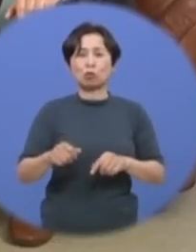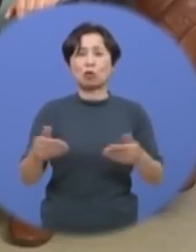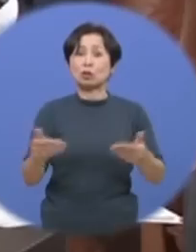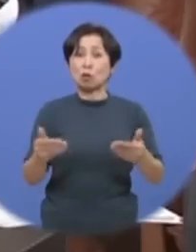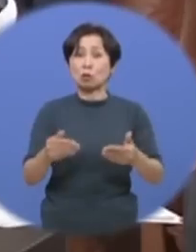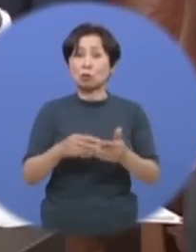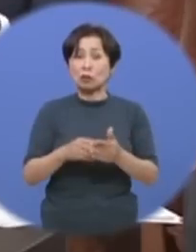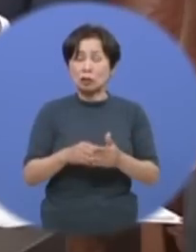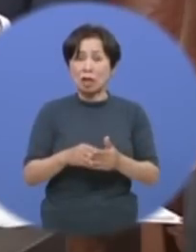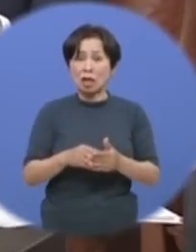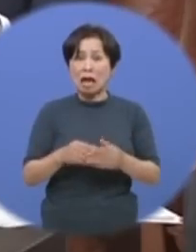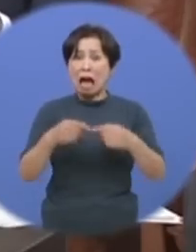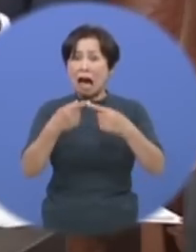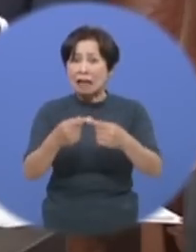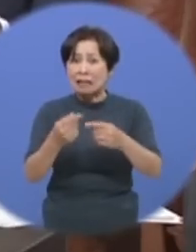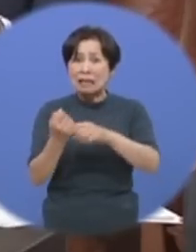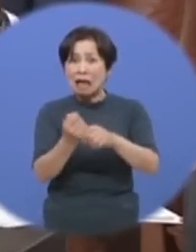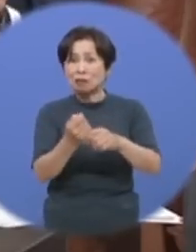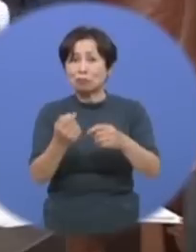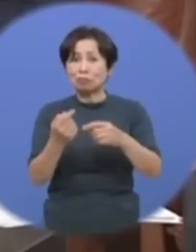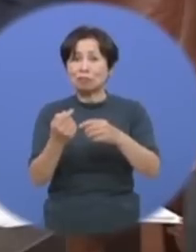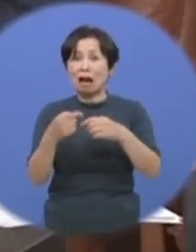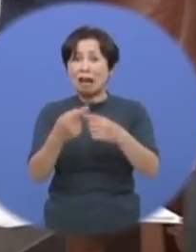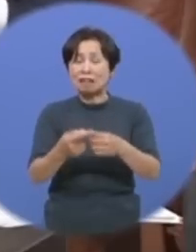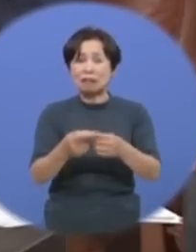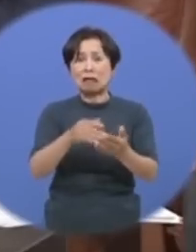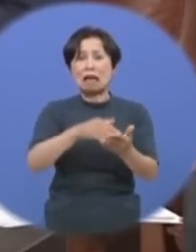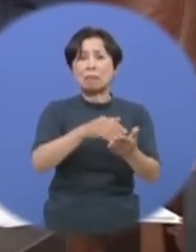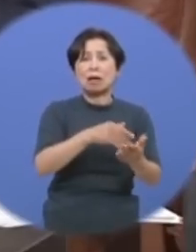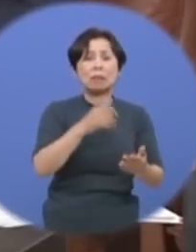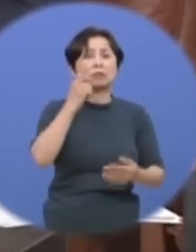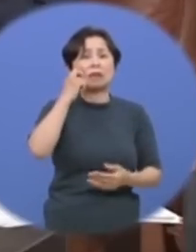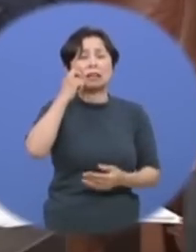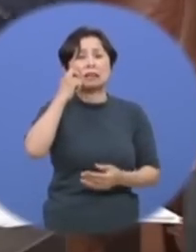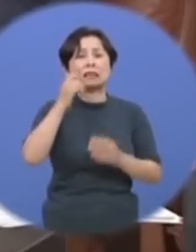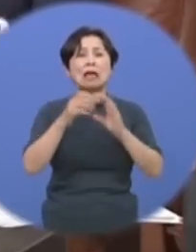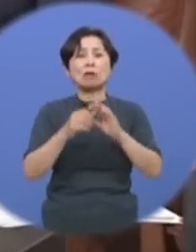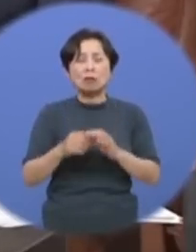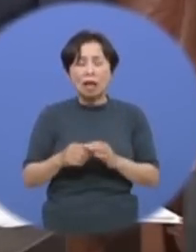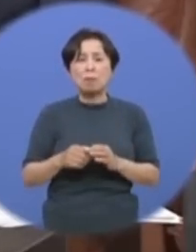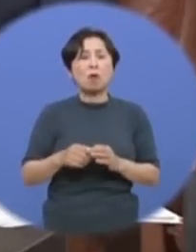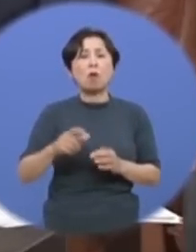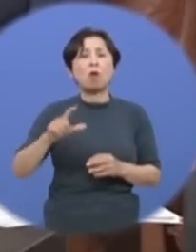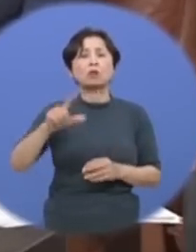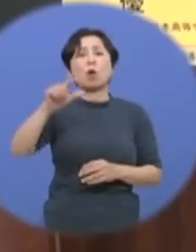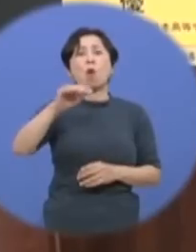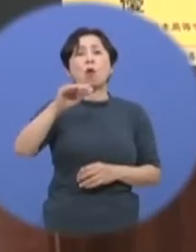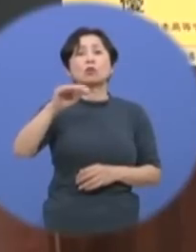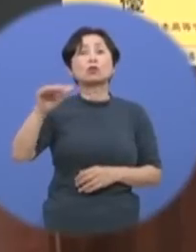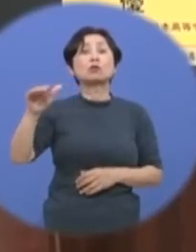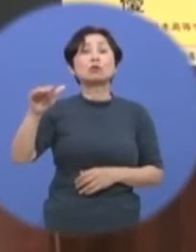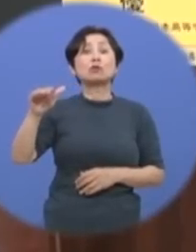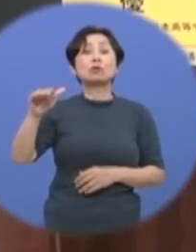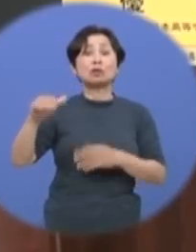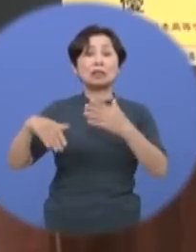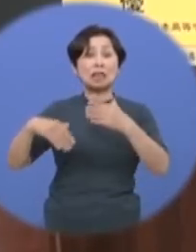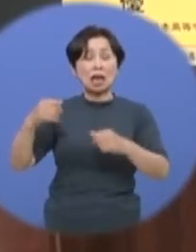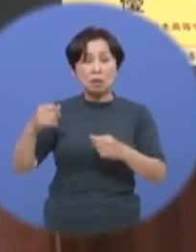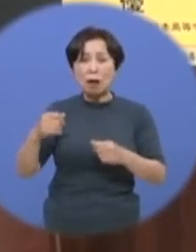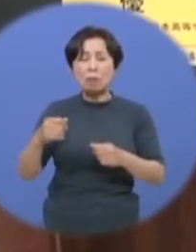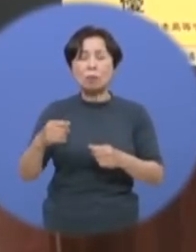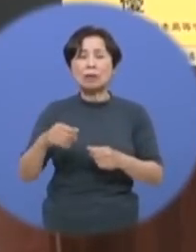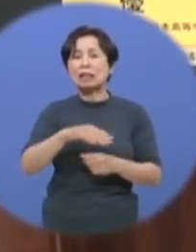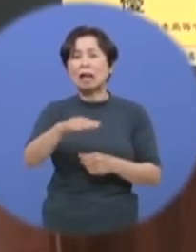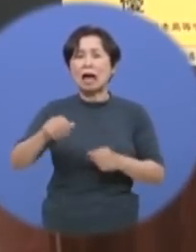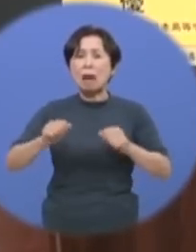そう上級せんだったらも自動的に全部ペンチ入れるんですねだから彼らもやめないんですよねはい頑張っ